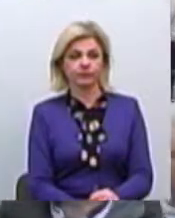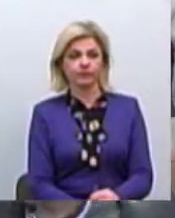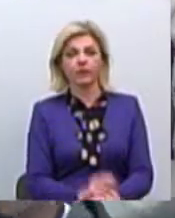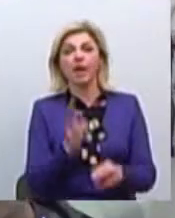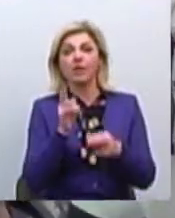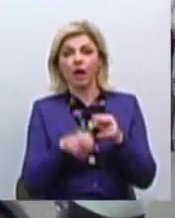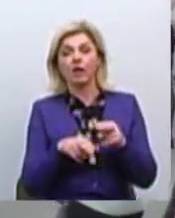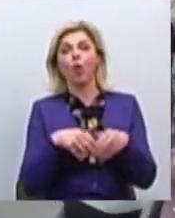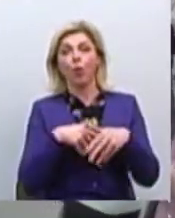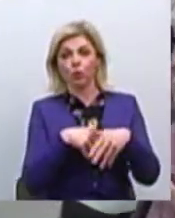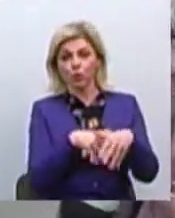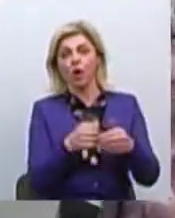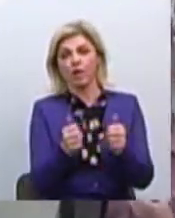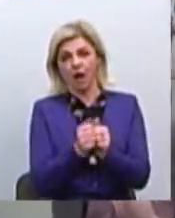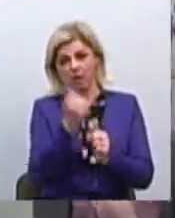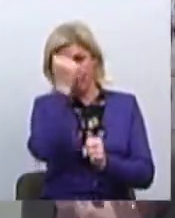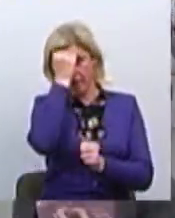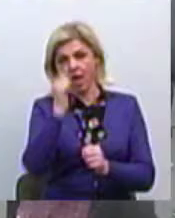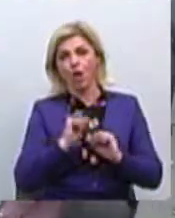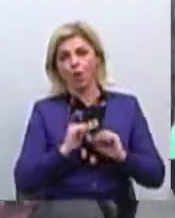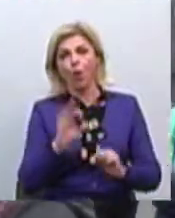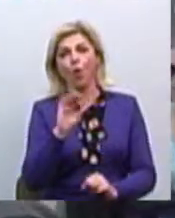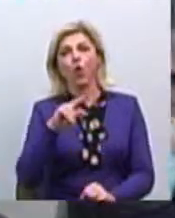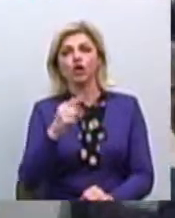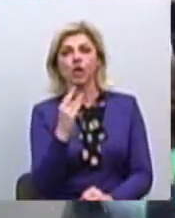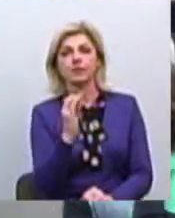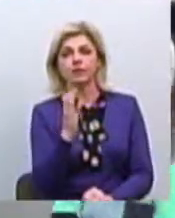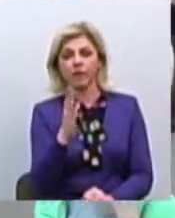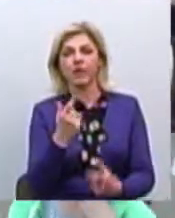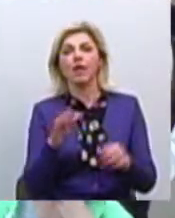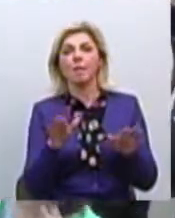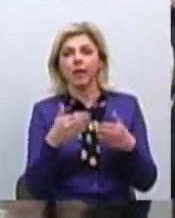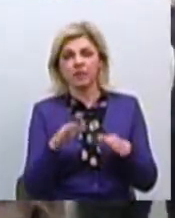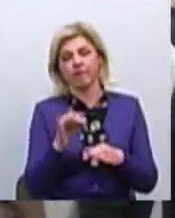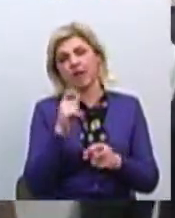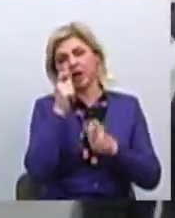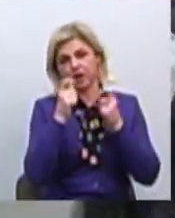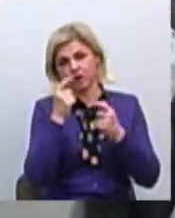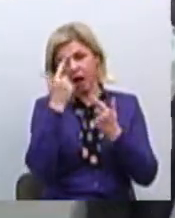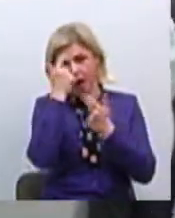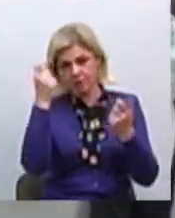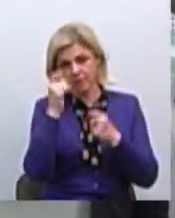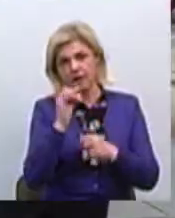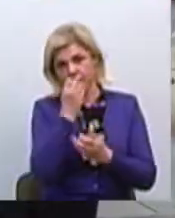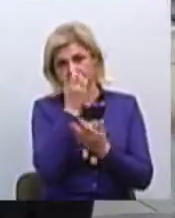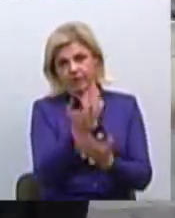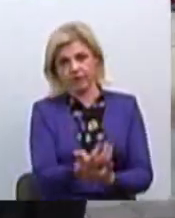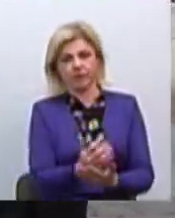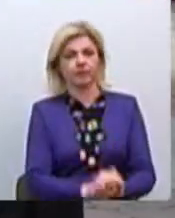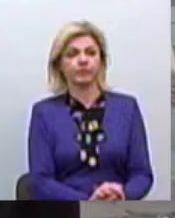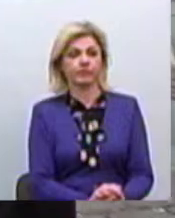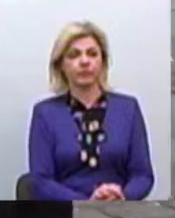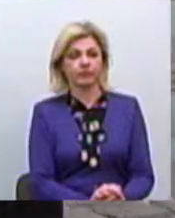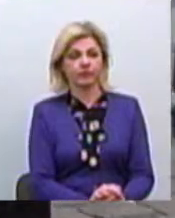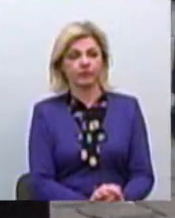Закінчили ходу так само біля меморіалу героям-ольшанцям, де співали пісні, викрикували гасла та поклали квіти. Фашизм